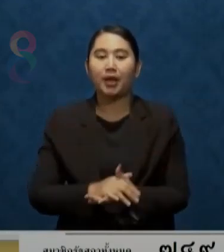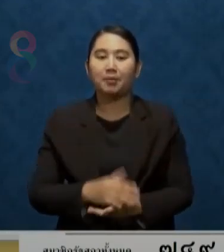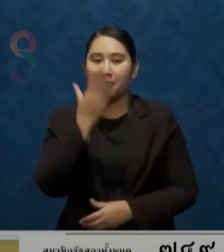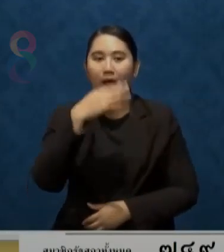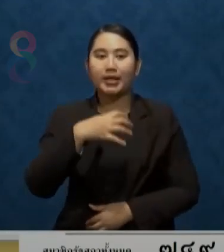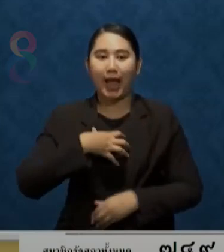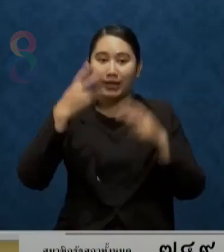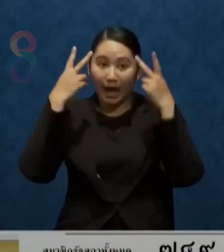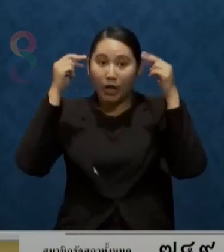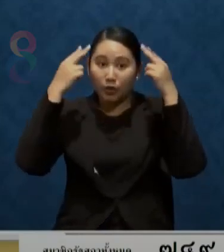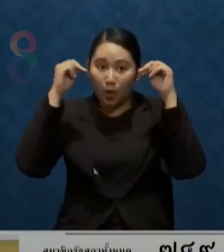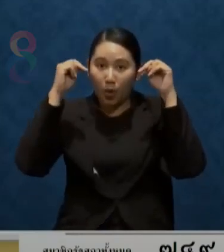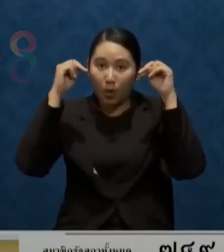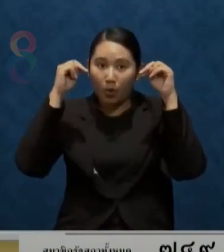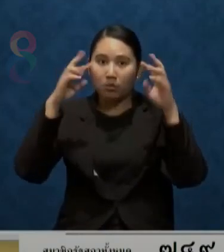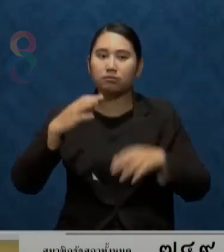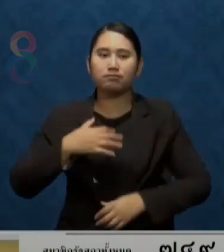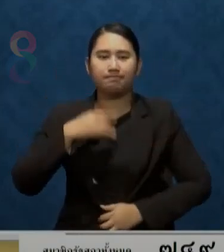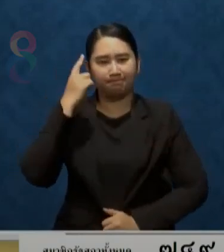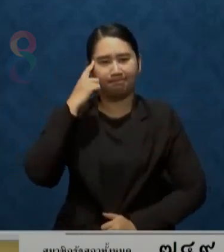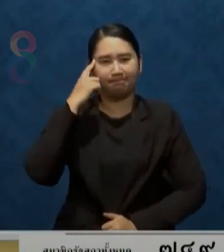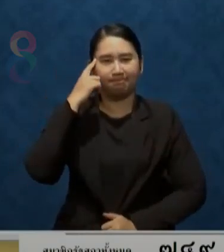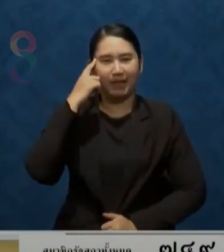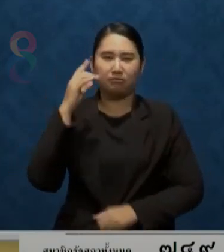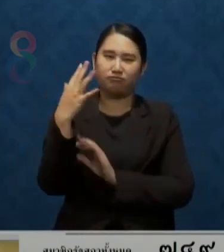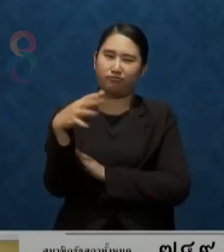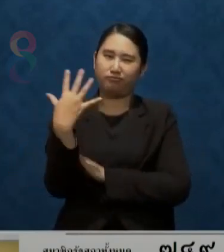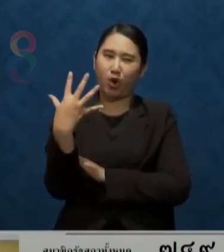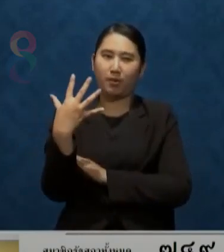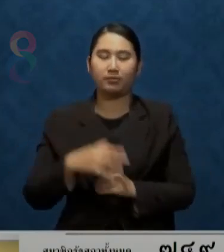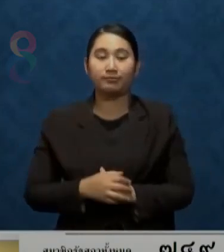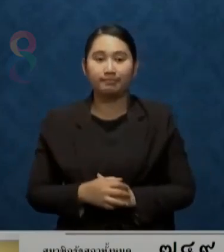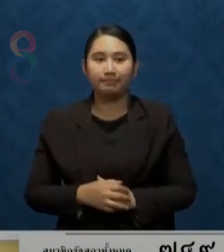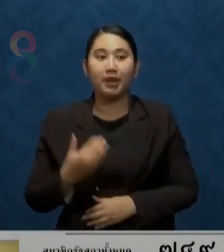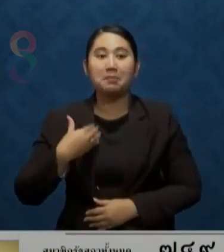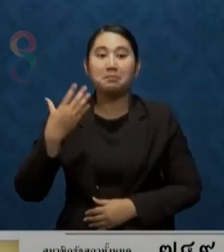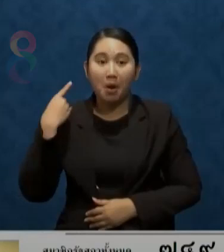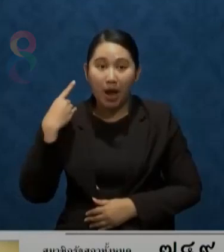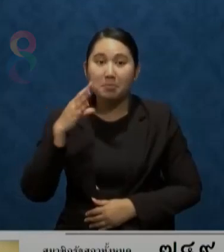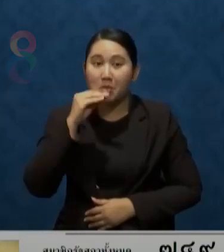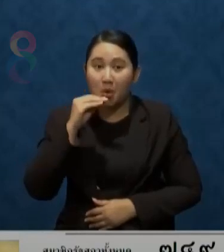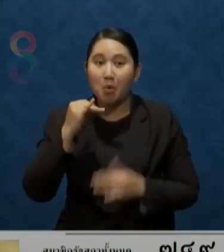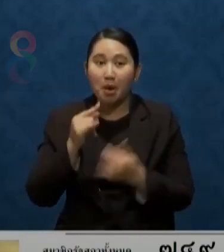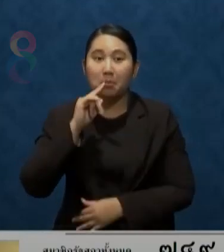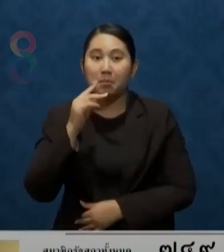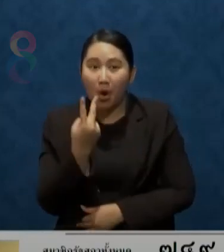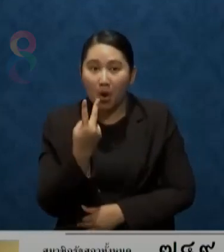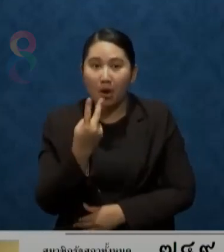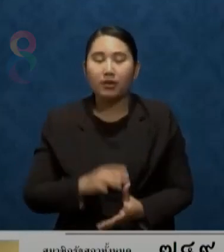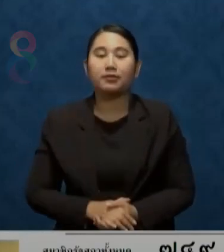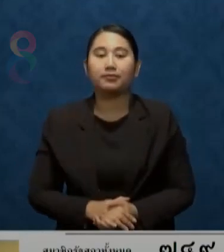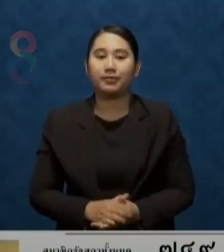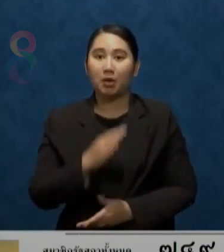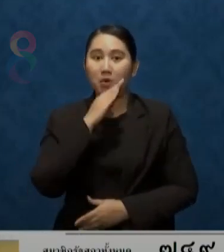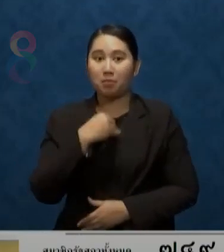การจะเป็นนายกรัฐมนตรีผมก็คิดว่ามันเป็นการหลอกลวงเมื่อวานเป็นอย่างนี้วันนี้พูดอย่างนี้ถ้าท่านบอ